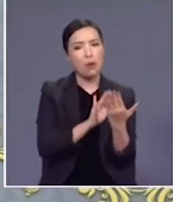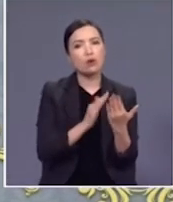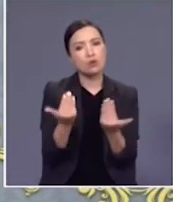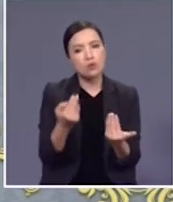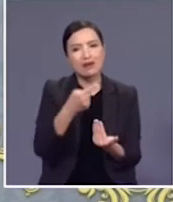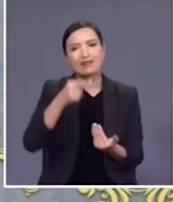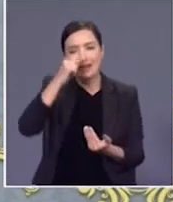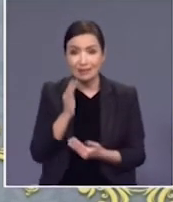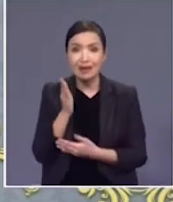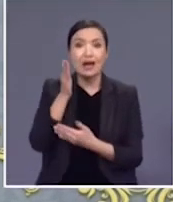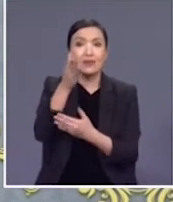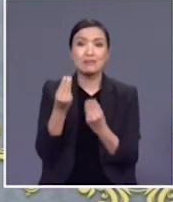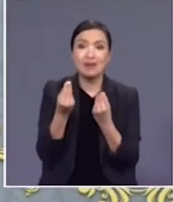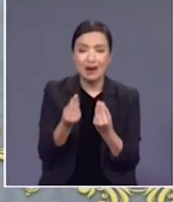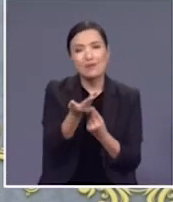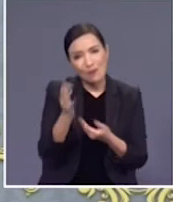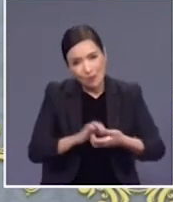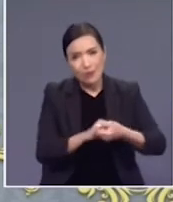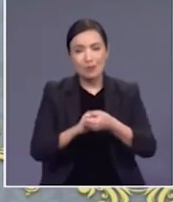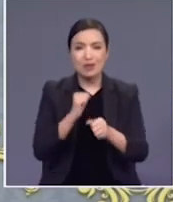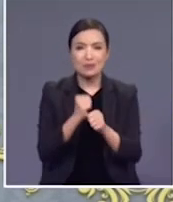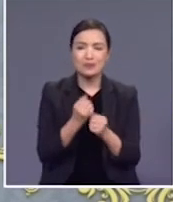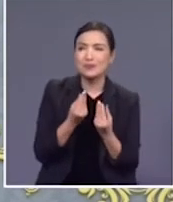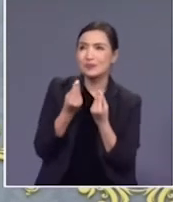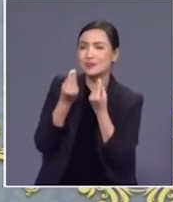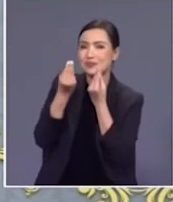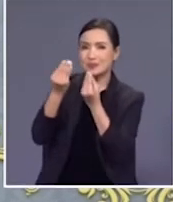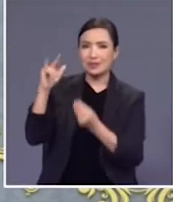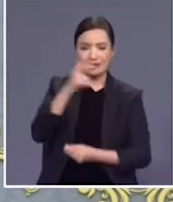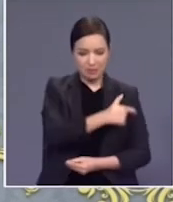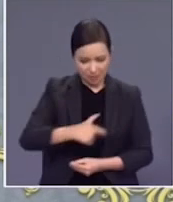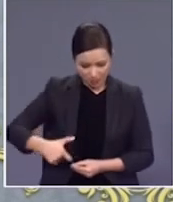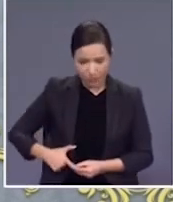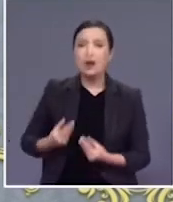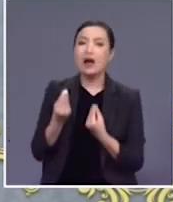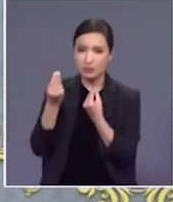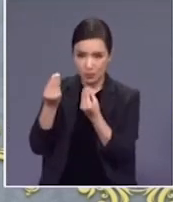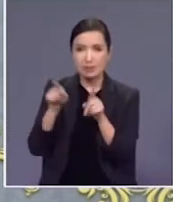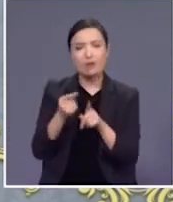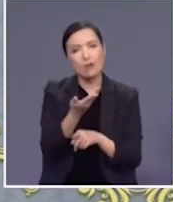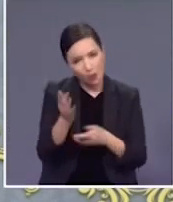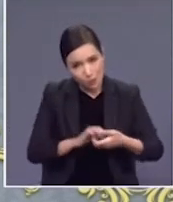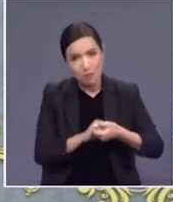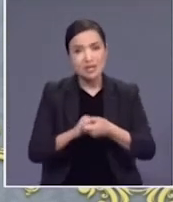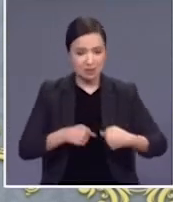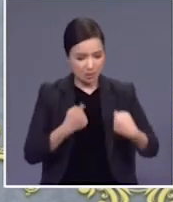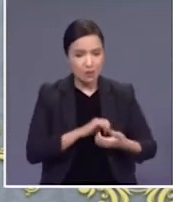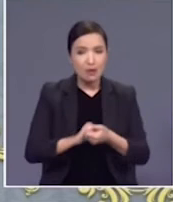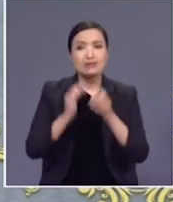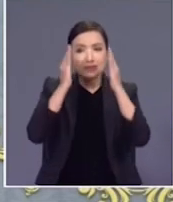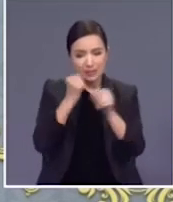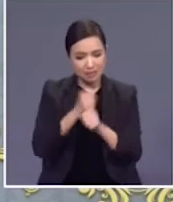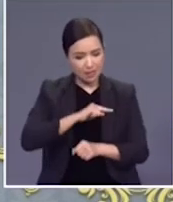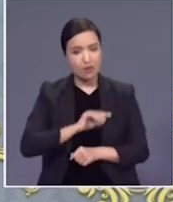ไทยในอนาคตนะครับร่วมกันทำถวายสมเด็จพระเจ้าอยู่หัวและการปัจจุบันด้วยนะครับก็ขอให้ทุกคนร่วมมือร่วมใจกันตั้งใจทำหน้าที่